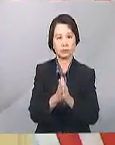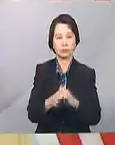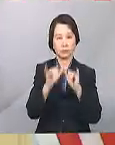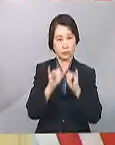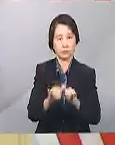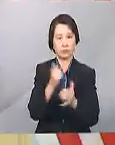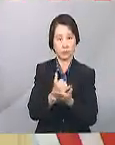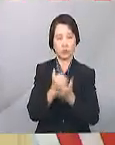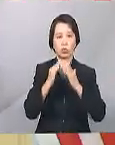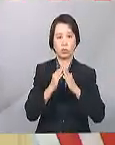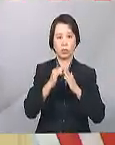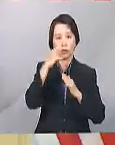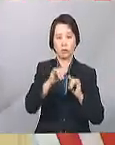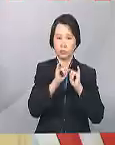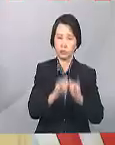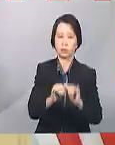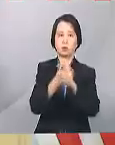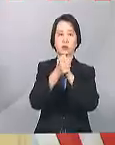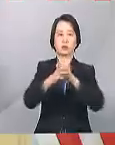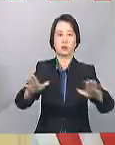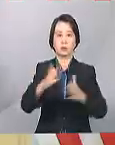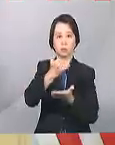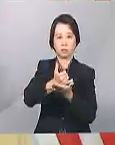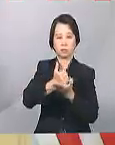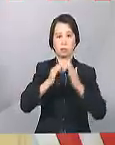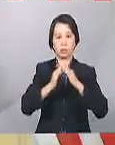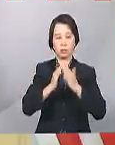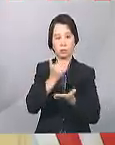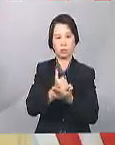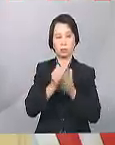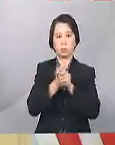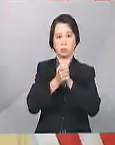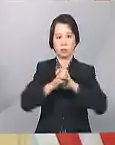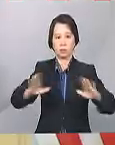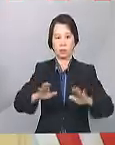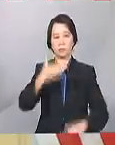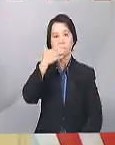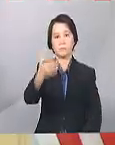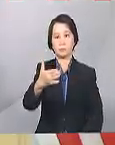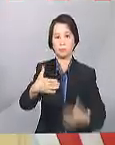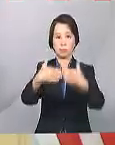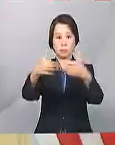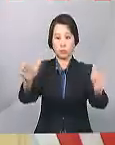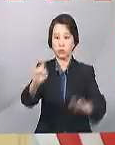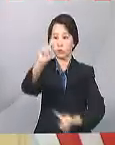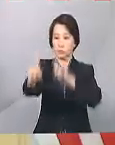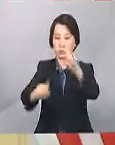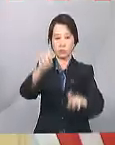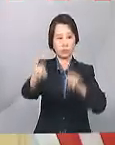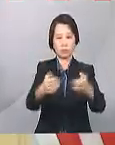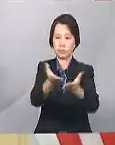kekal di rumah untuk kekal selamat. Stay home, stay safe. Terima kasih, saya buka kepada soalan.